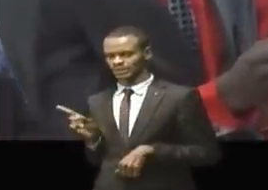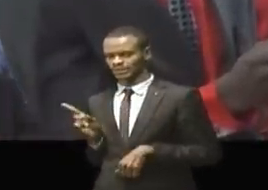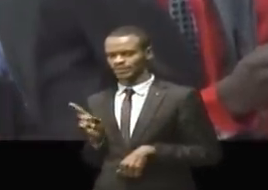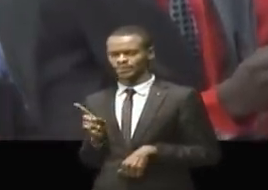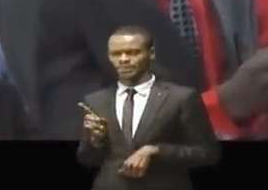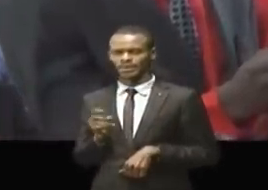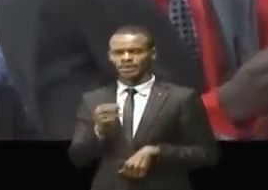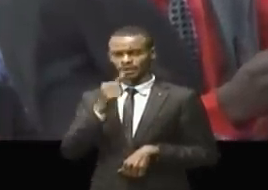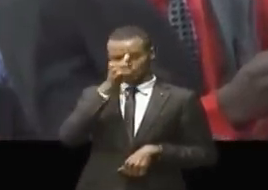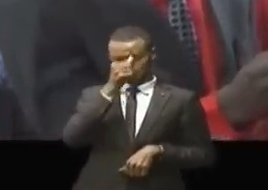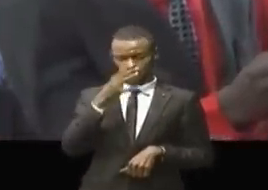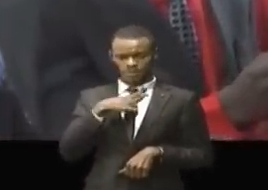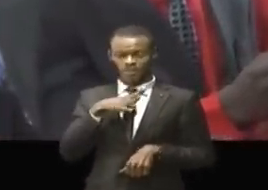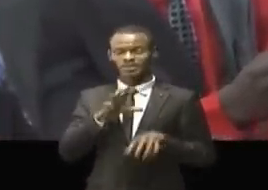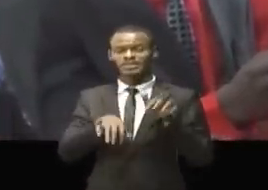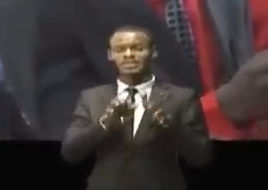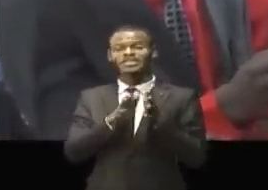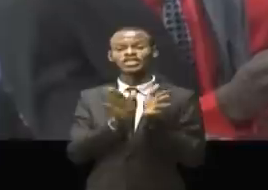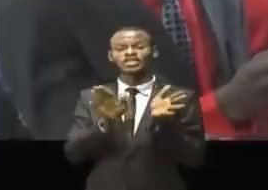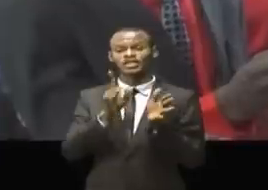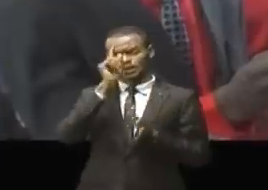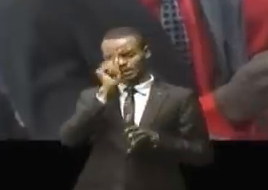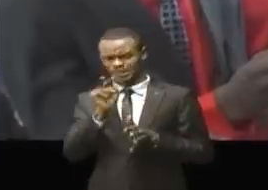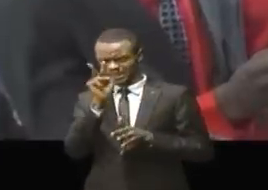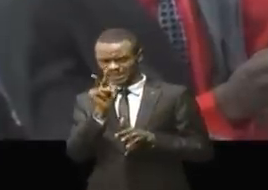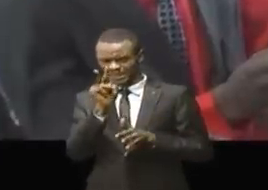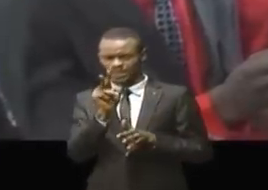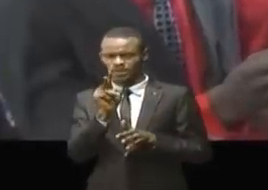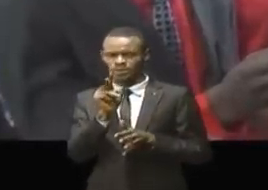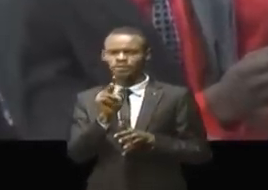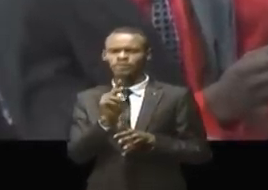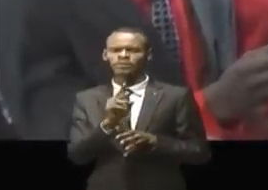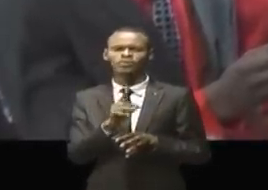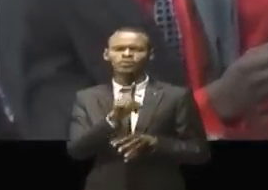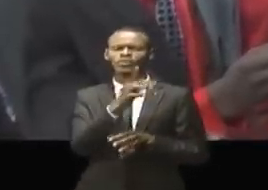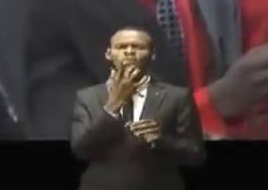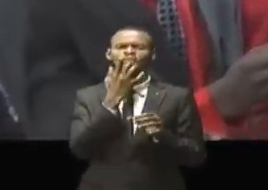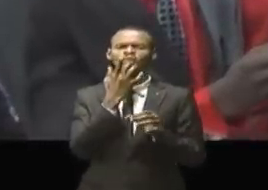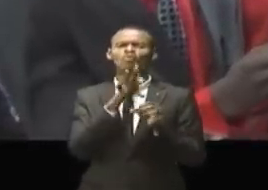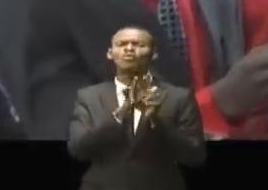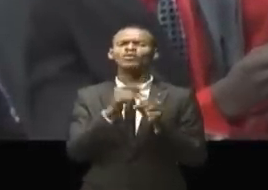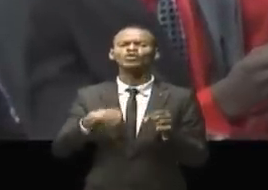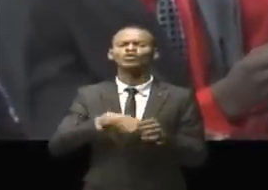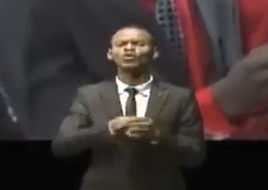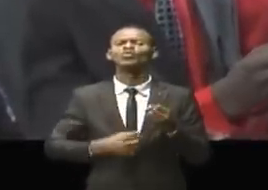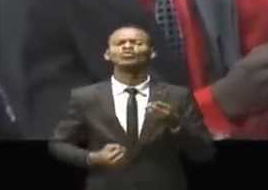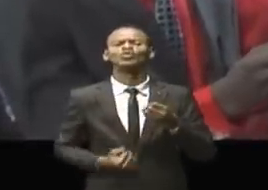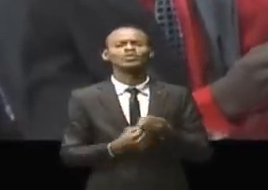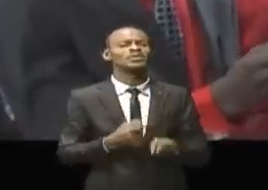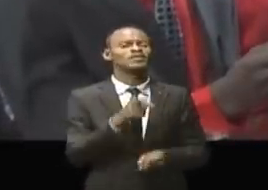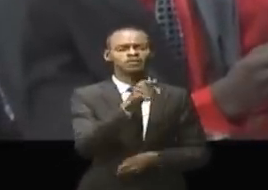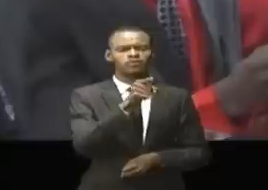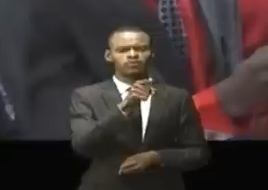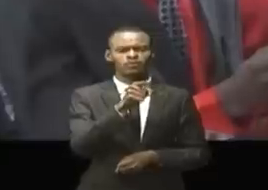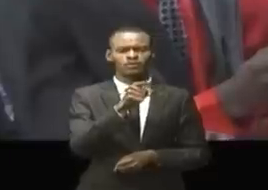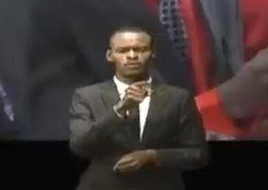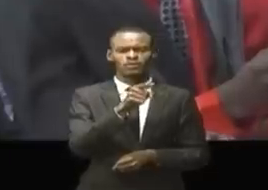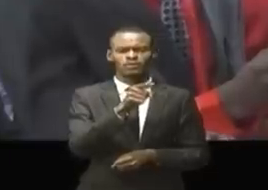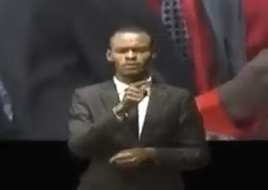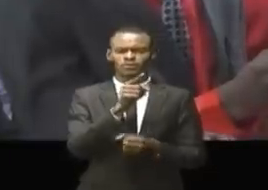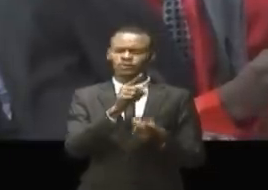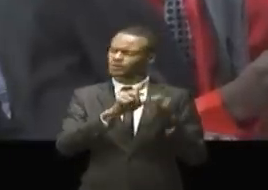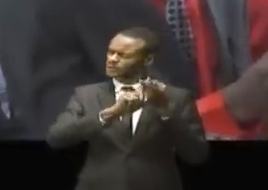rassurez-vous que notre soutien total est indéfectible à votre égard et nous